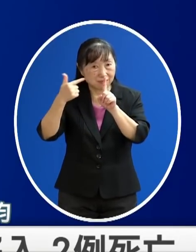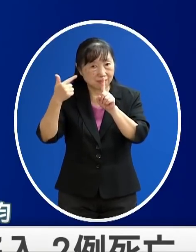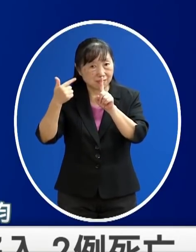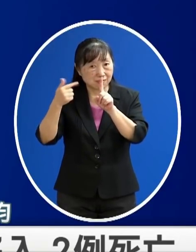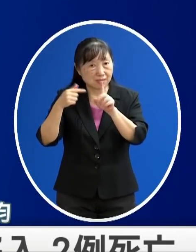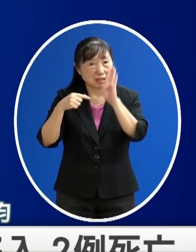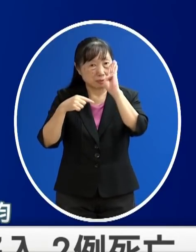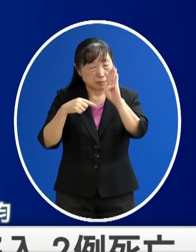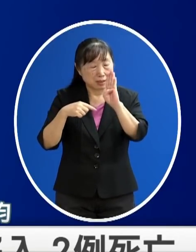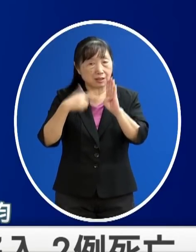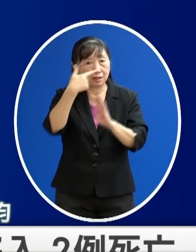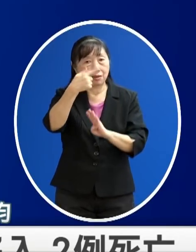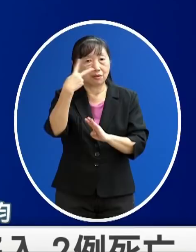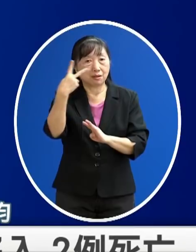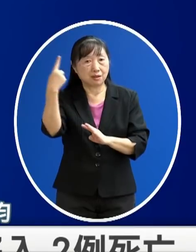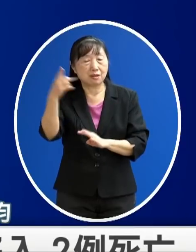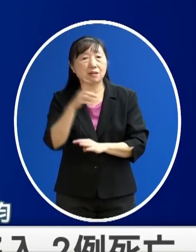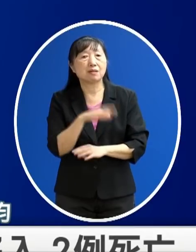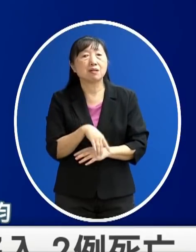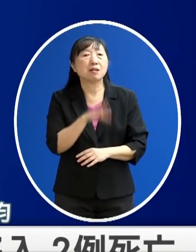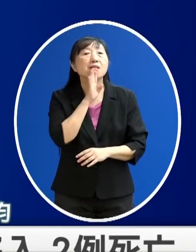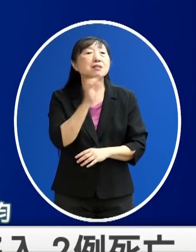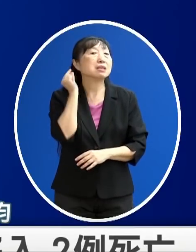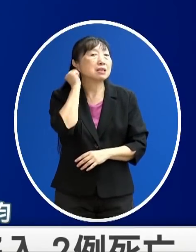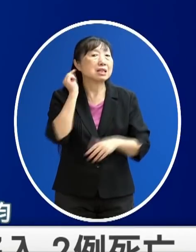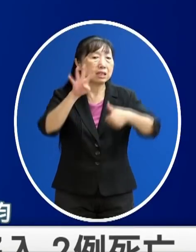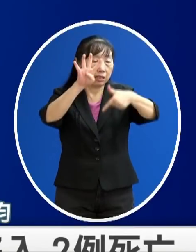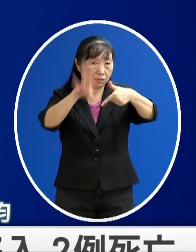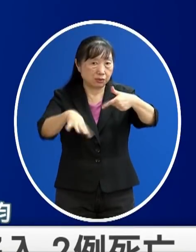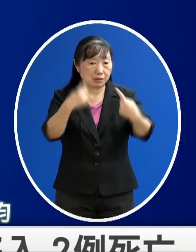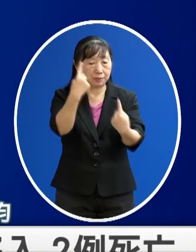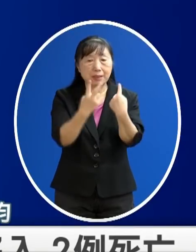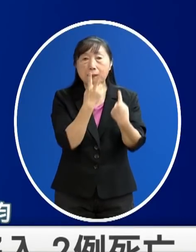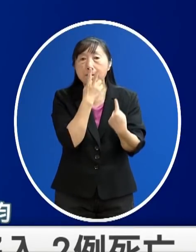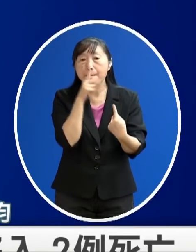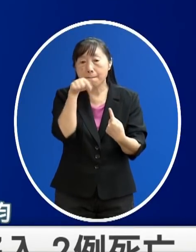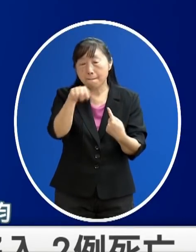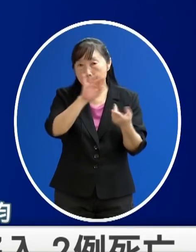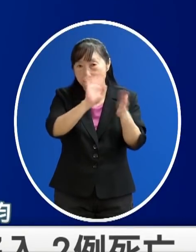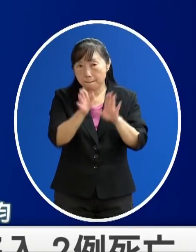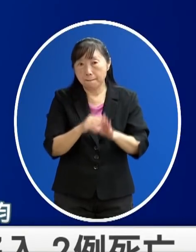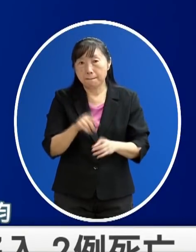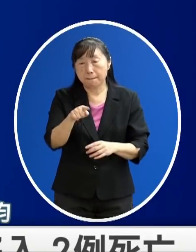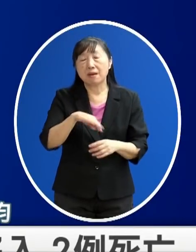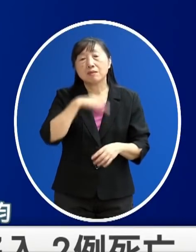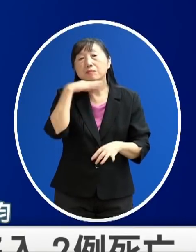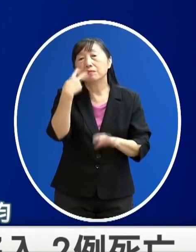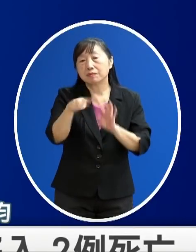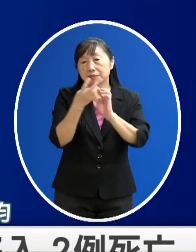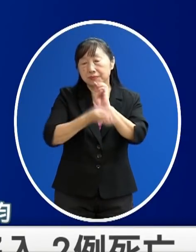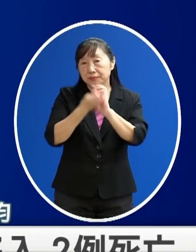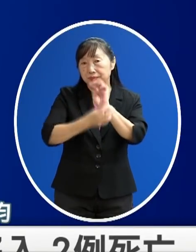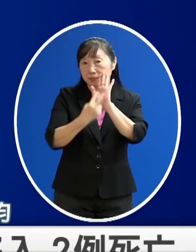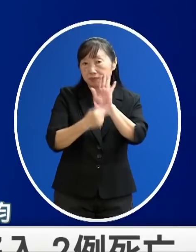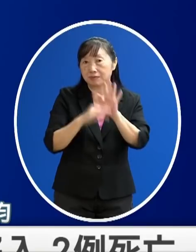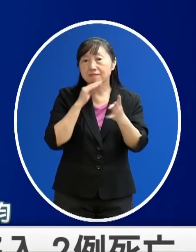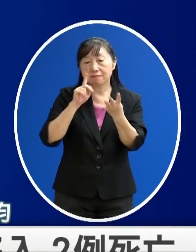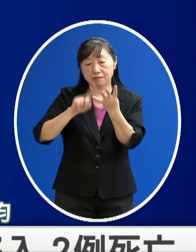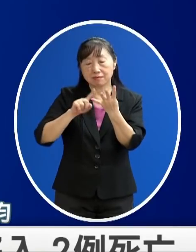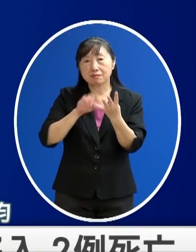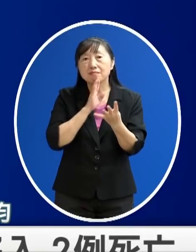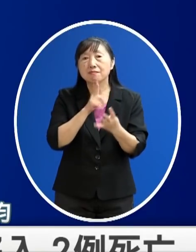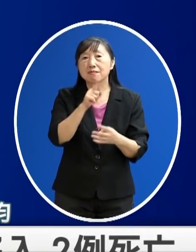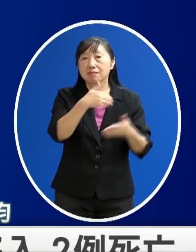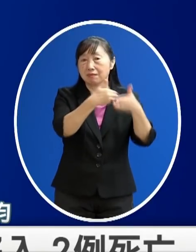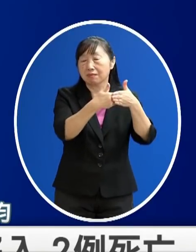B.1.621 B.1.621 这是一个哥伦比亚变异株，等下会再跟大家做一下比较详细的说明。那另外有一位第四案，这个